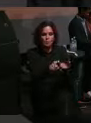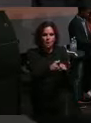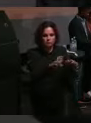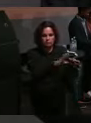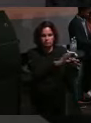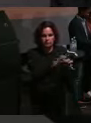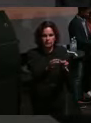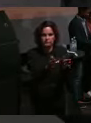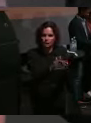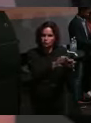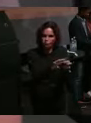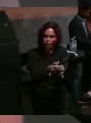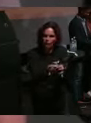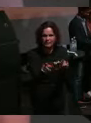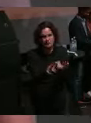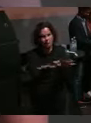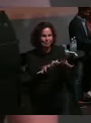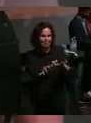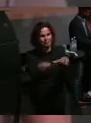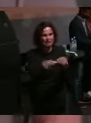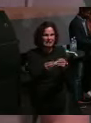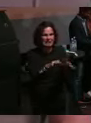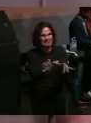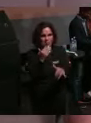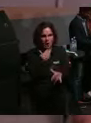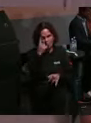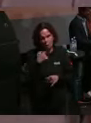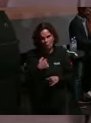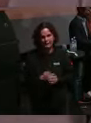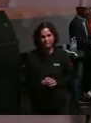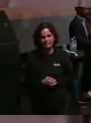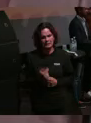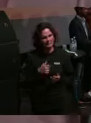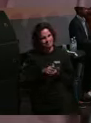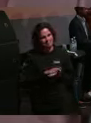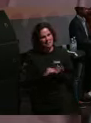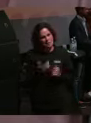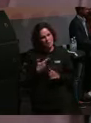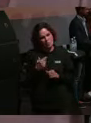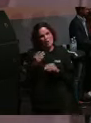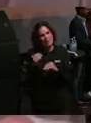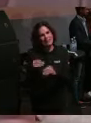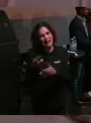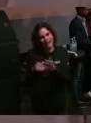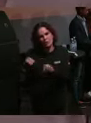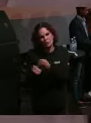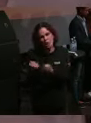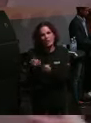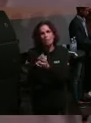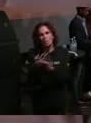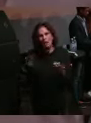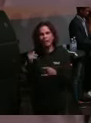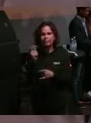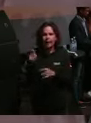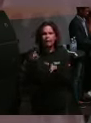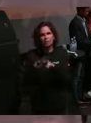Det gikk vel sånn medium passelig, tror jeg. Jeg tror ikke det en veldig mye bedre idé å gjøre det med hvor mange terawattimer en skal